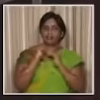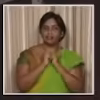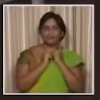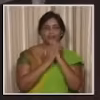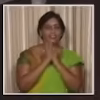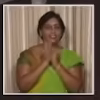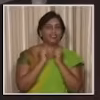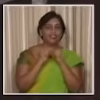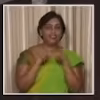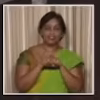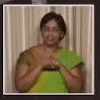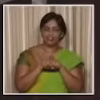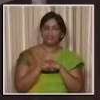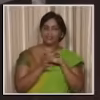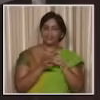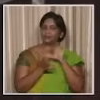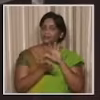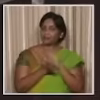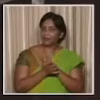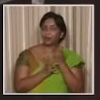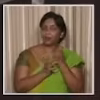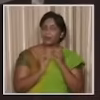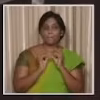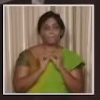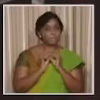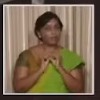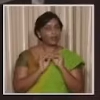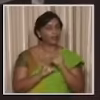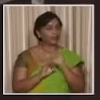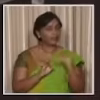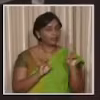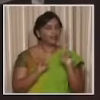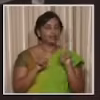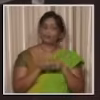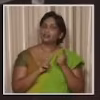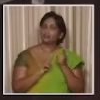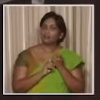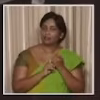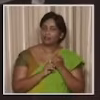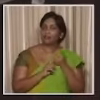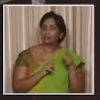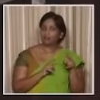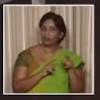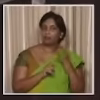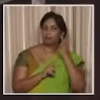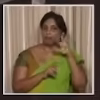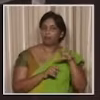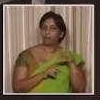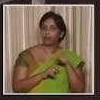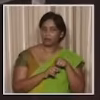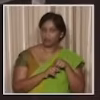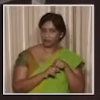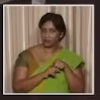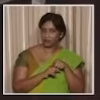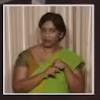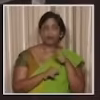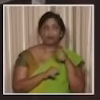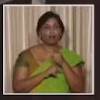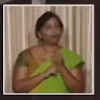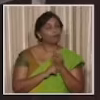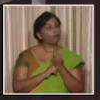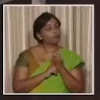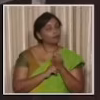Madulle Thiranaya karanawa rupiyal billion 10kata asanna mudal. Pramanayak avabhavitha vela thiyenawa kiyala. Me